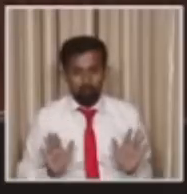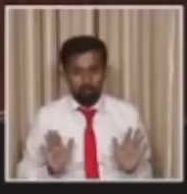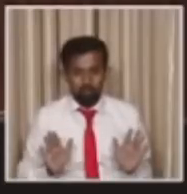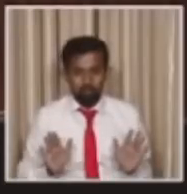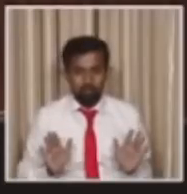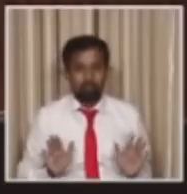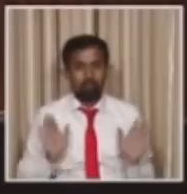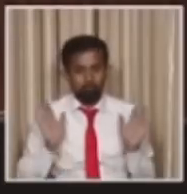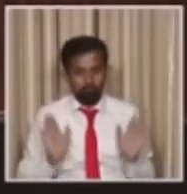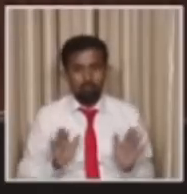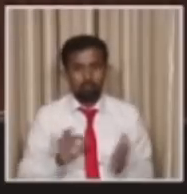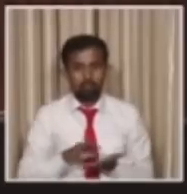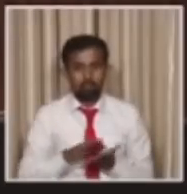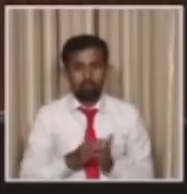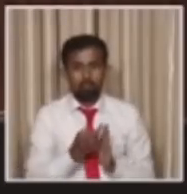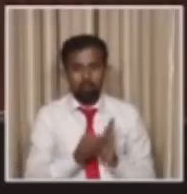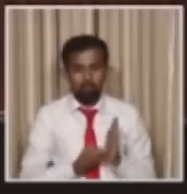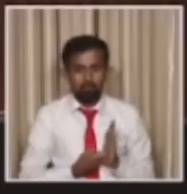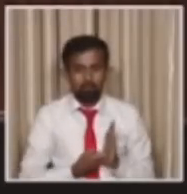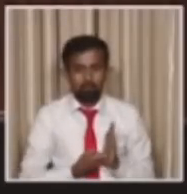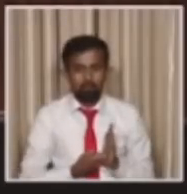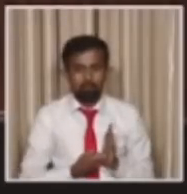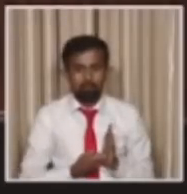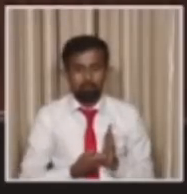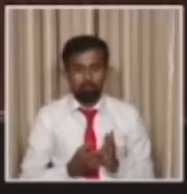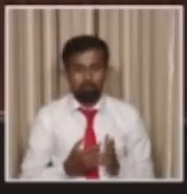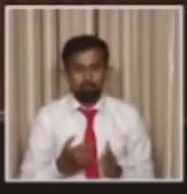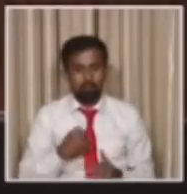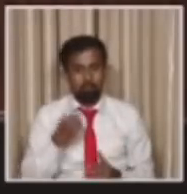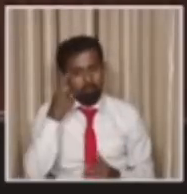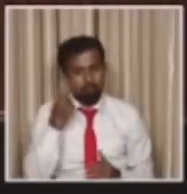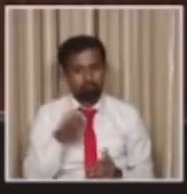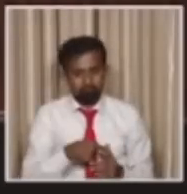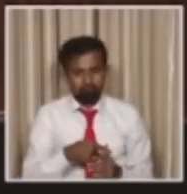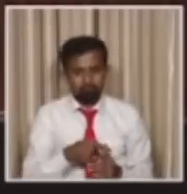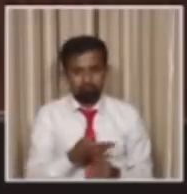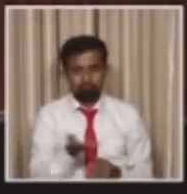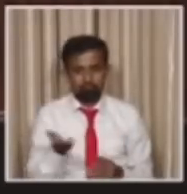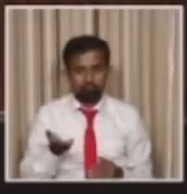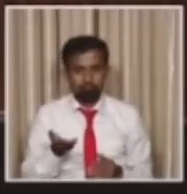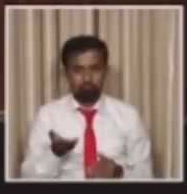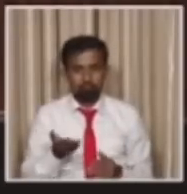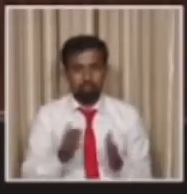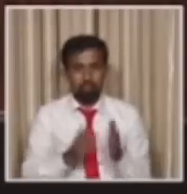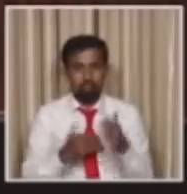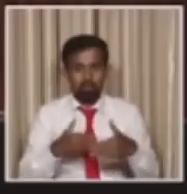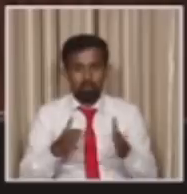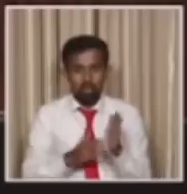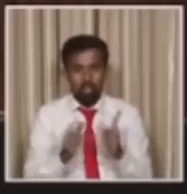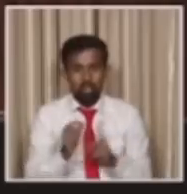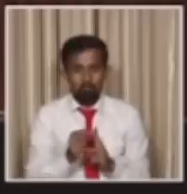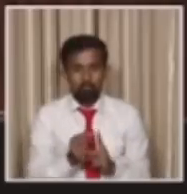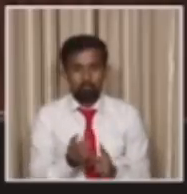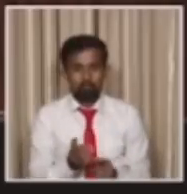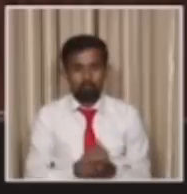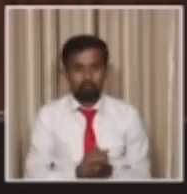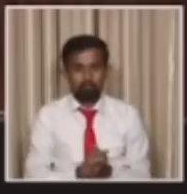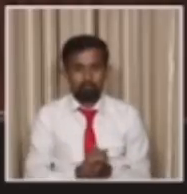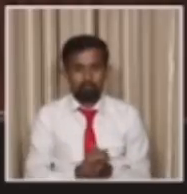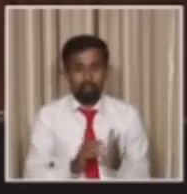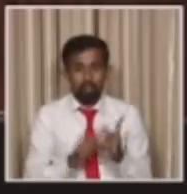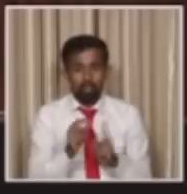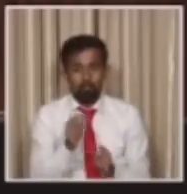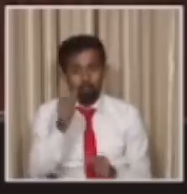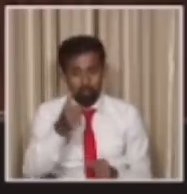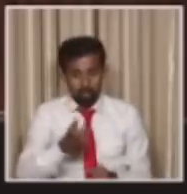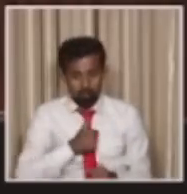ඒ තමයි ස්ථාර නියෝග තියෙන්නේ. නෑ මම දන්න ස්ථාර නියෝග සාම සභා ස්ථාර නියෝග කැබිනට් අමතුරේගේ එකඟතාවය ලැබෙන්න ඕන. නෑ මමගේ එකඟතාවයේ